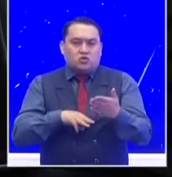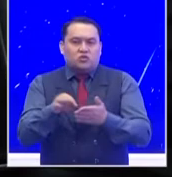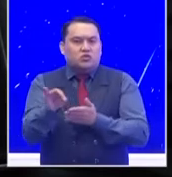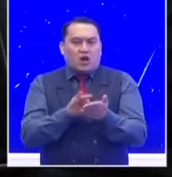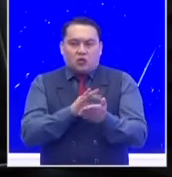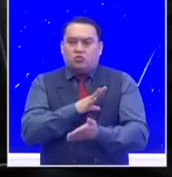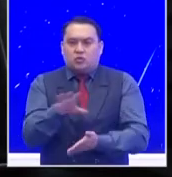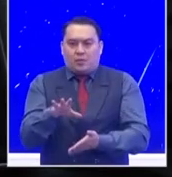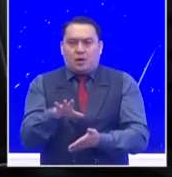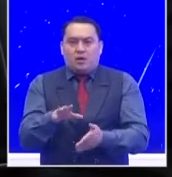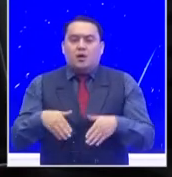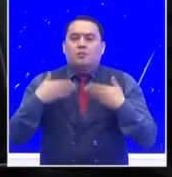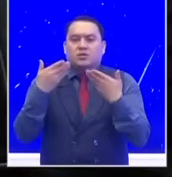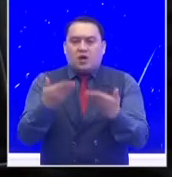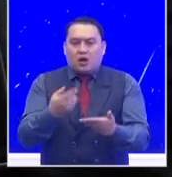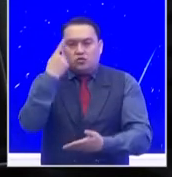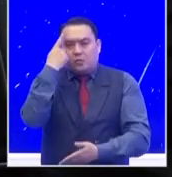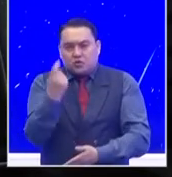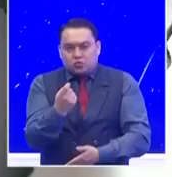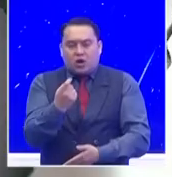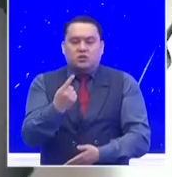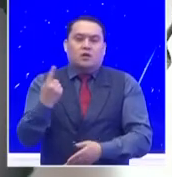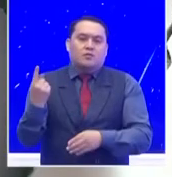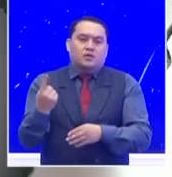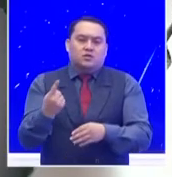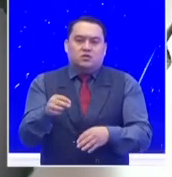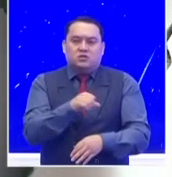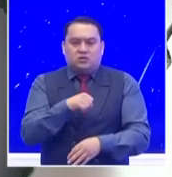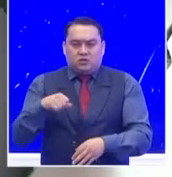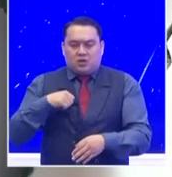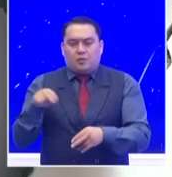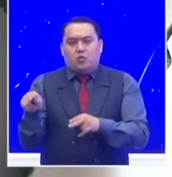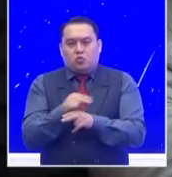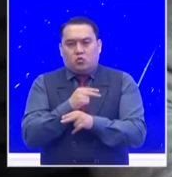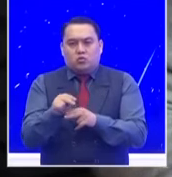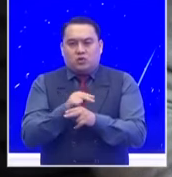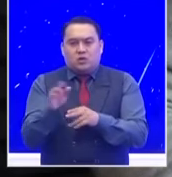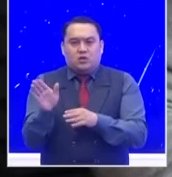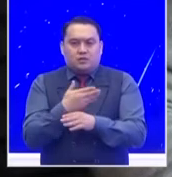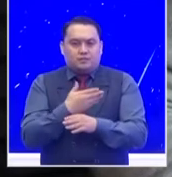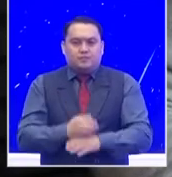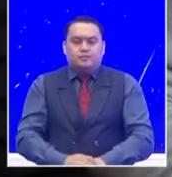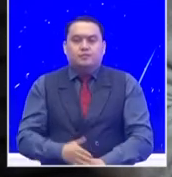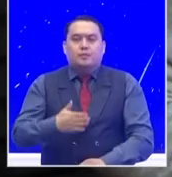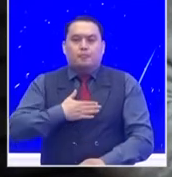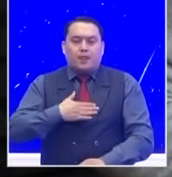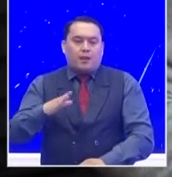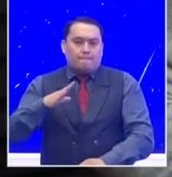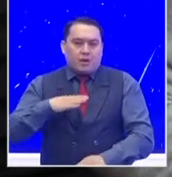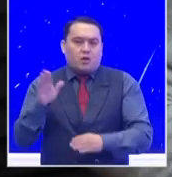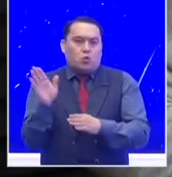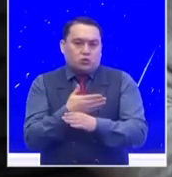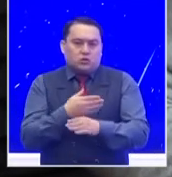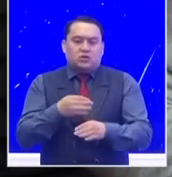сразу. Вначале отправляют предписание превентивного характера для добровольного устранения нарушений. Мы получили предписание об